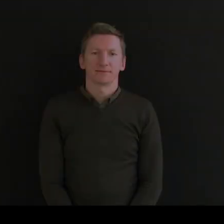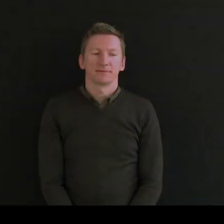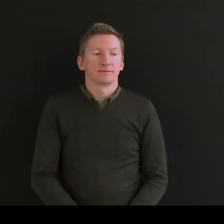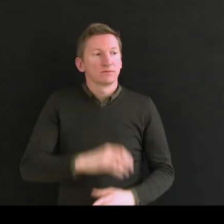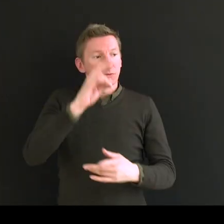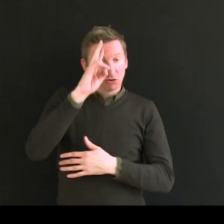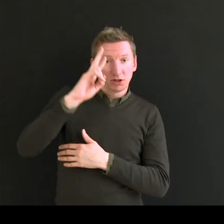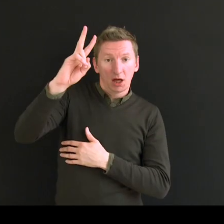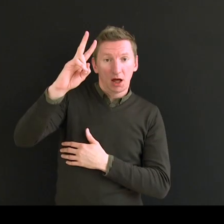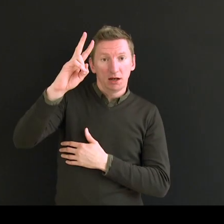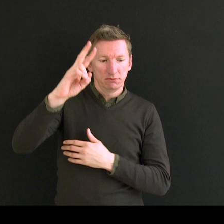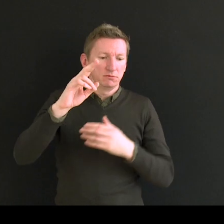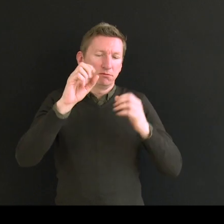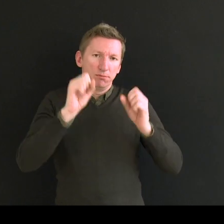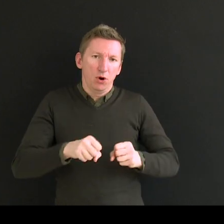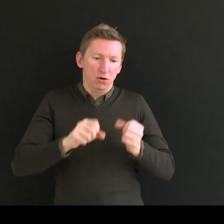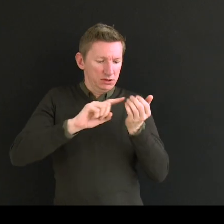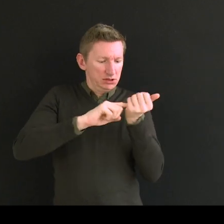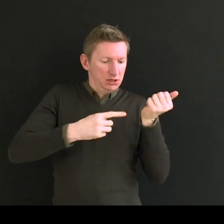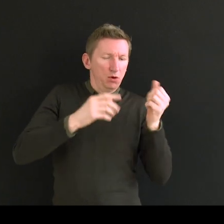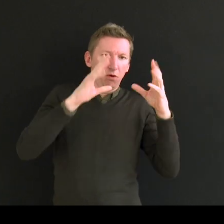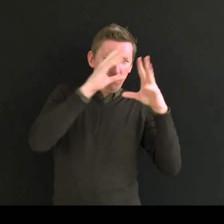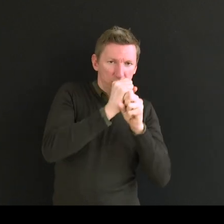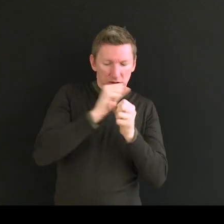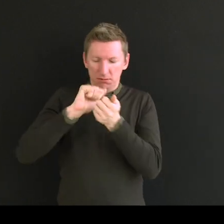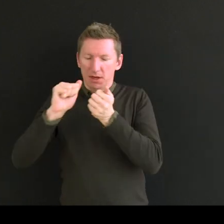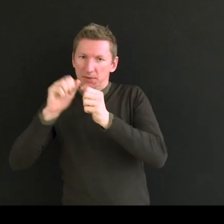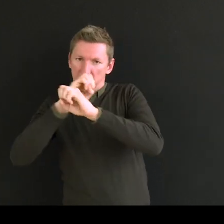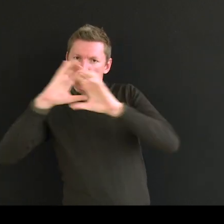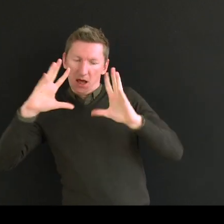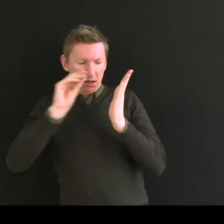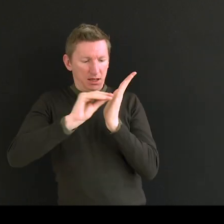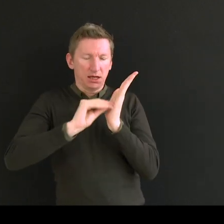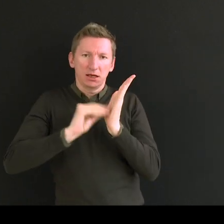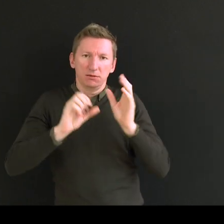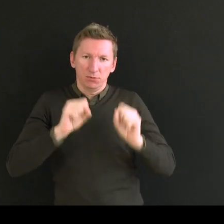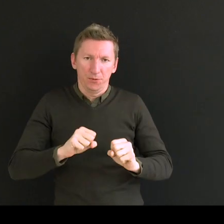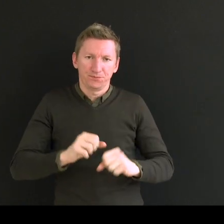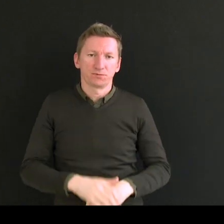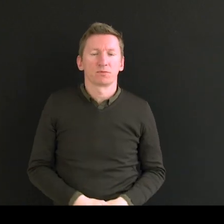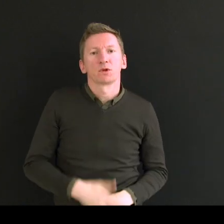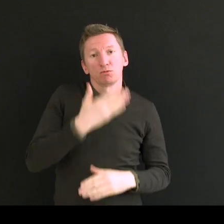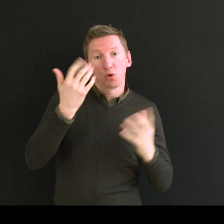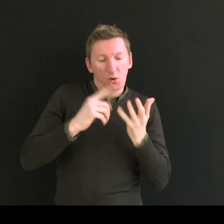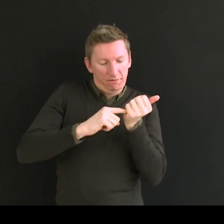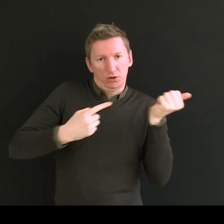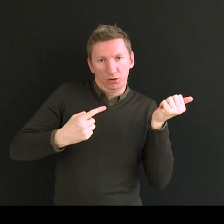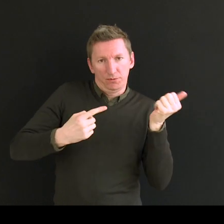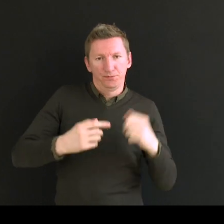En règle générale, vous pouvez écrire avec un stylo foncé sur du papier clair. Utilisez de préférence un